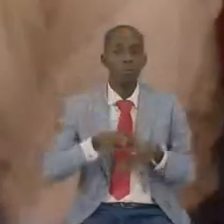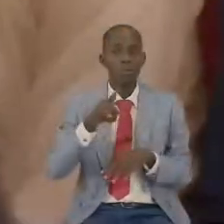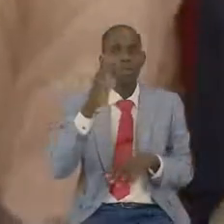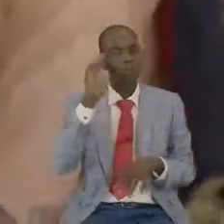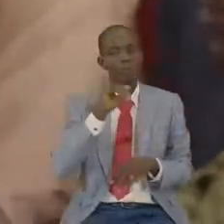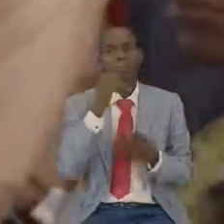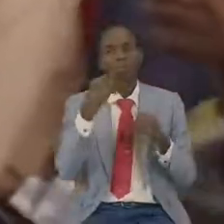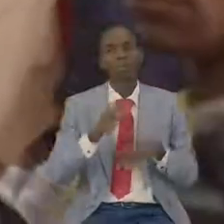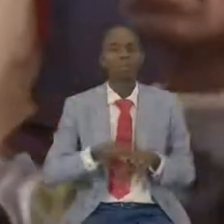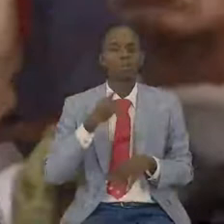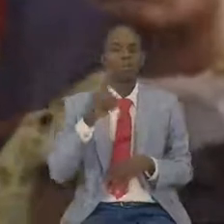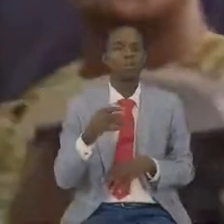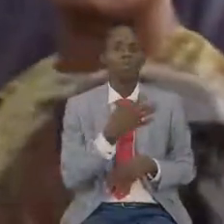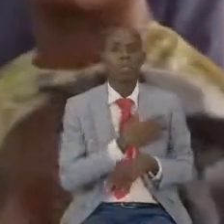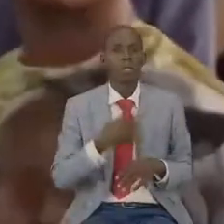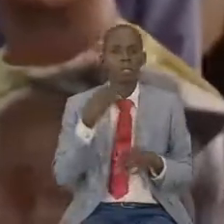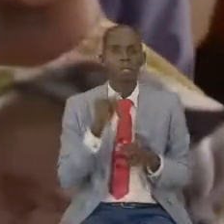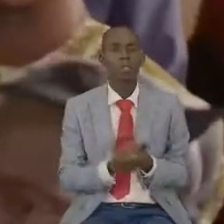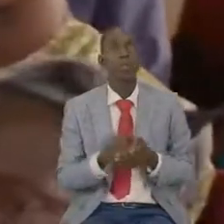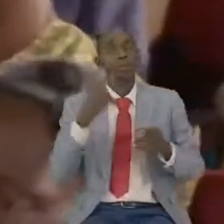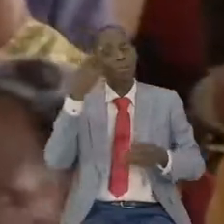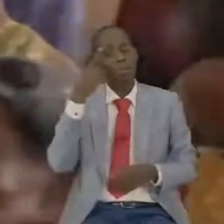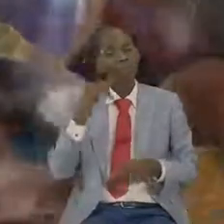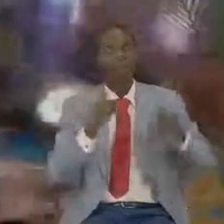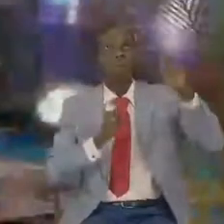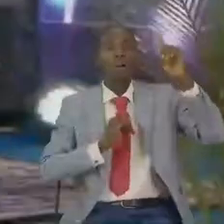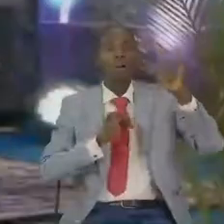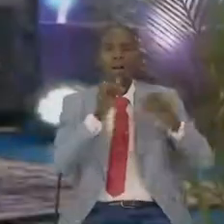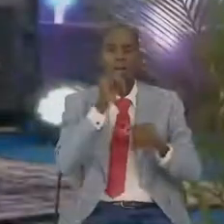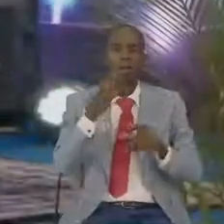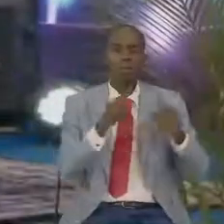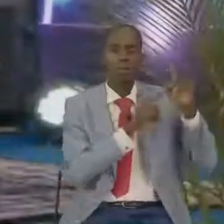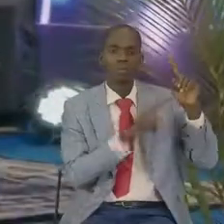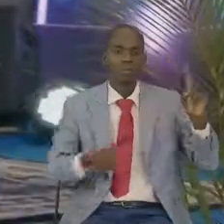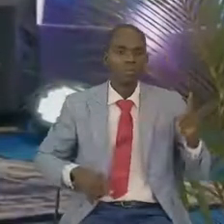dit, car je suis l'Éternel qui te guérit.